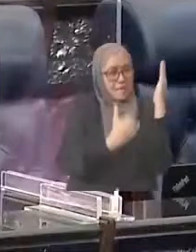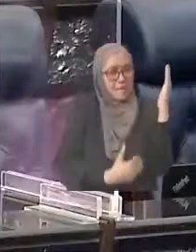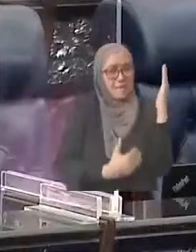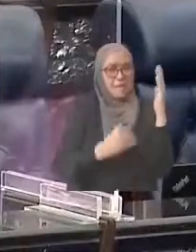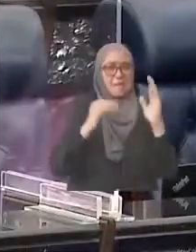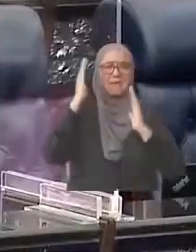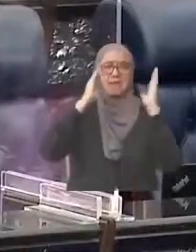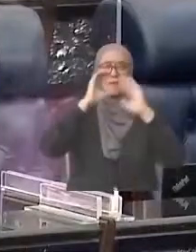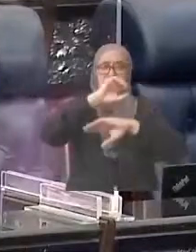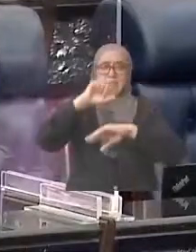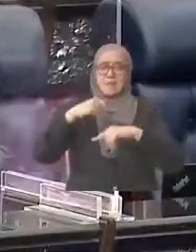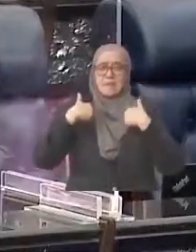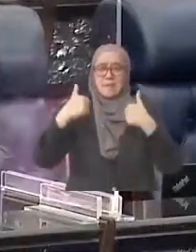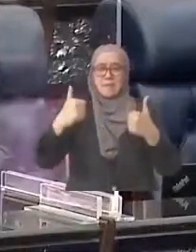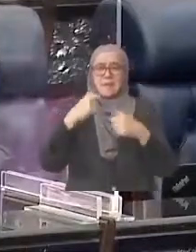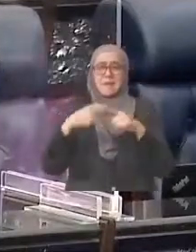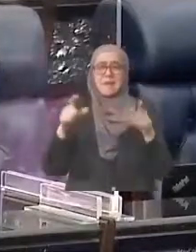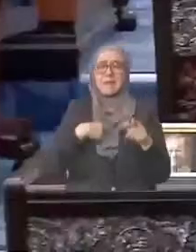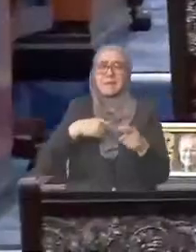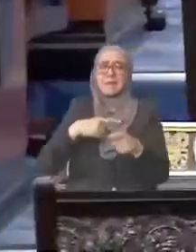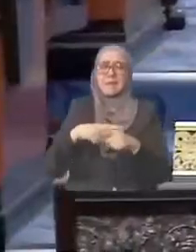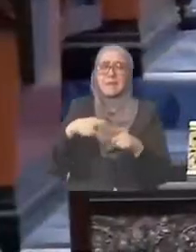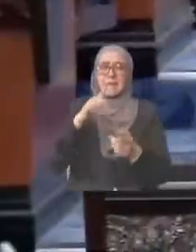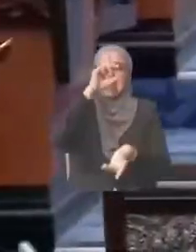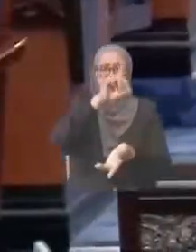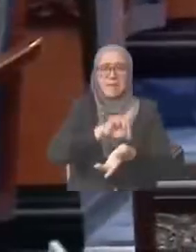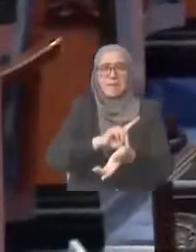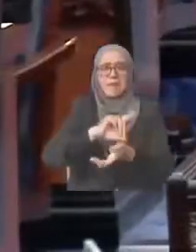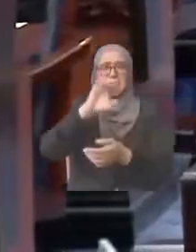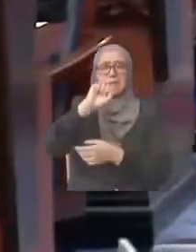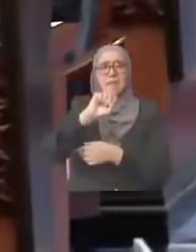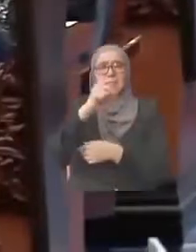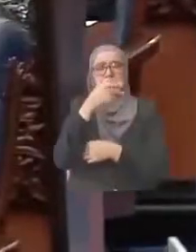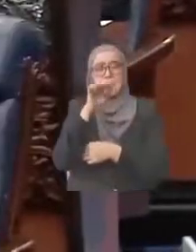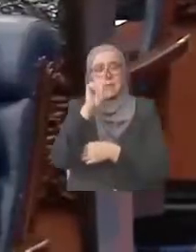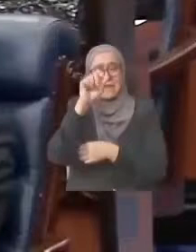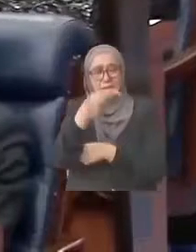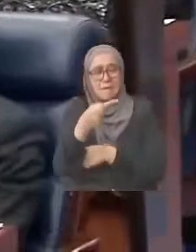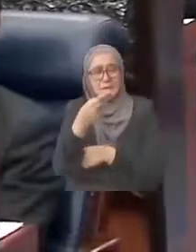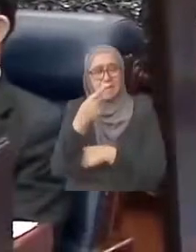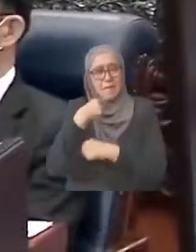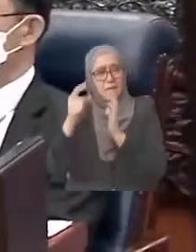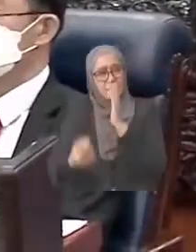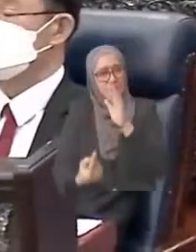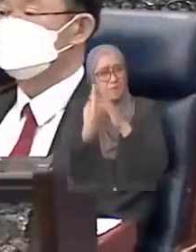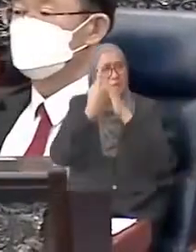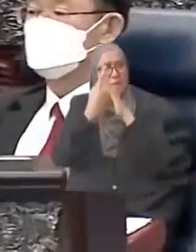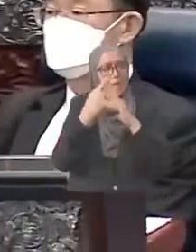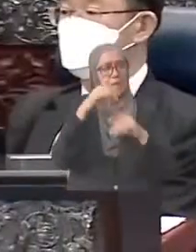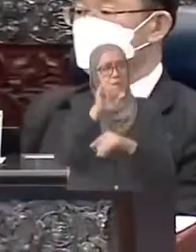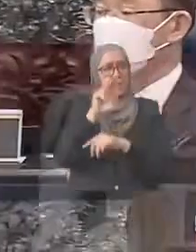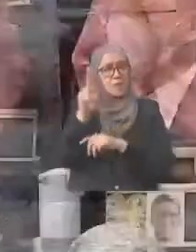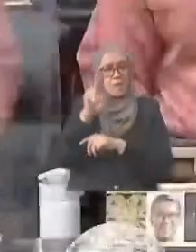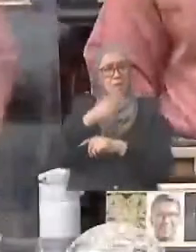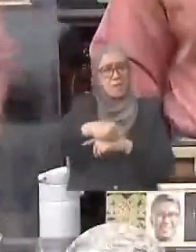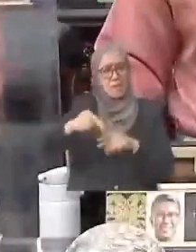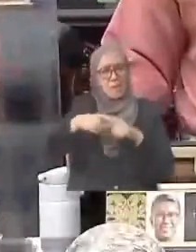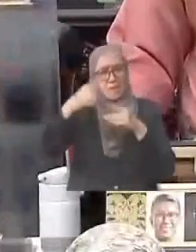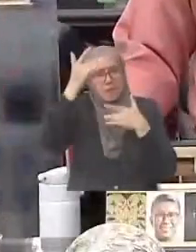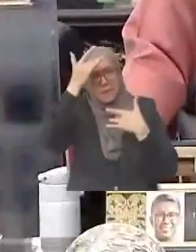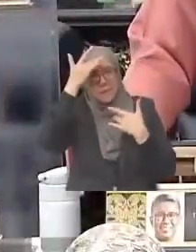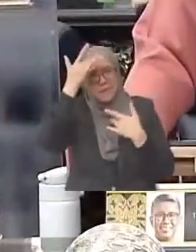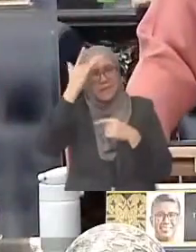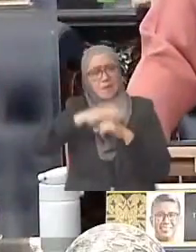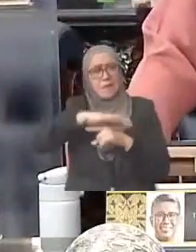anak muda dokter Syaikh Umar telah membangkitkan sugar kenaan penyakit jarang jumpa oleh itu kerajaan